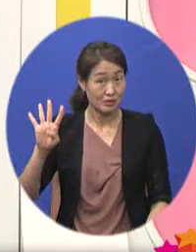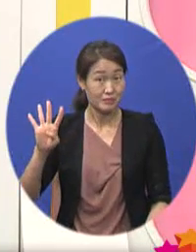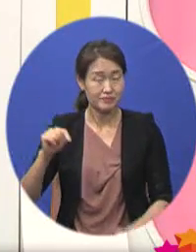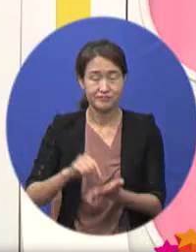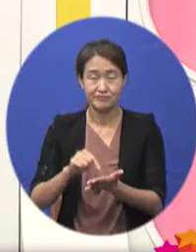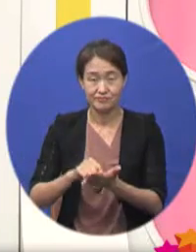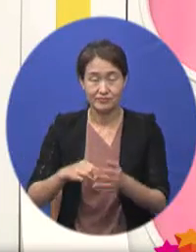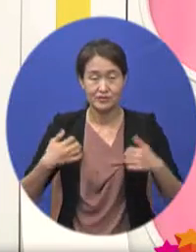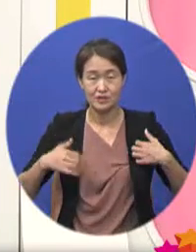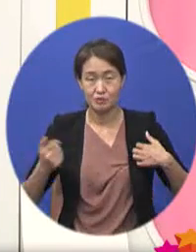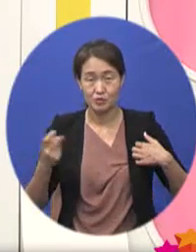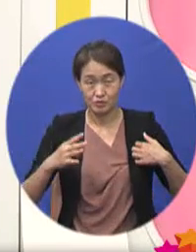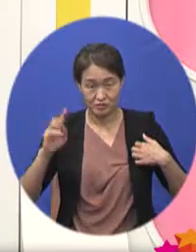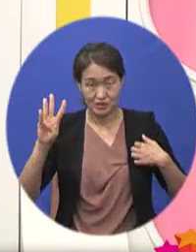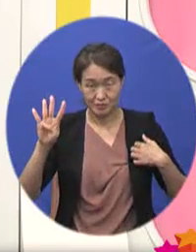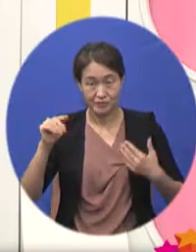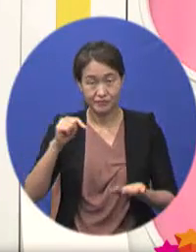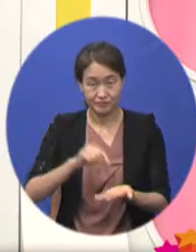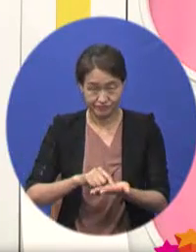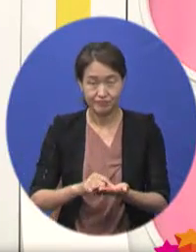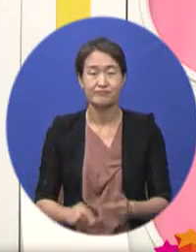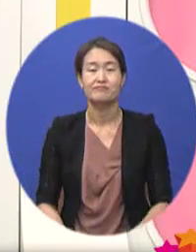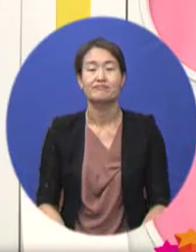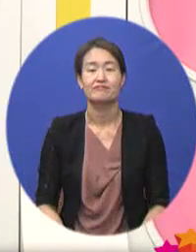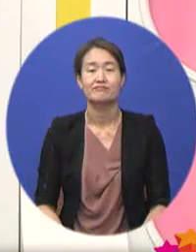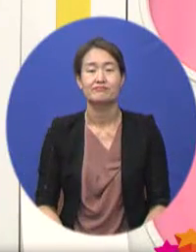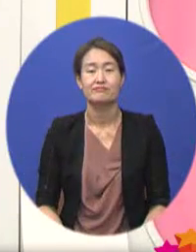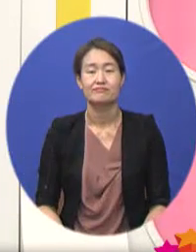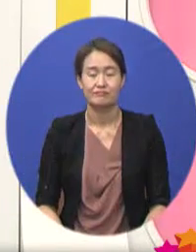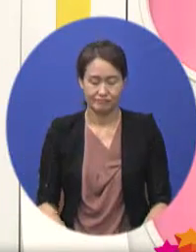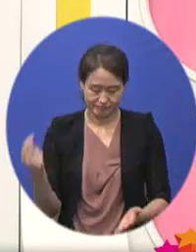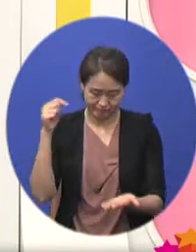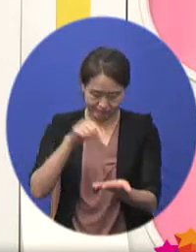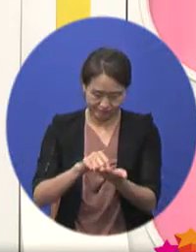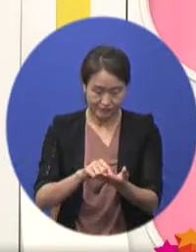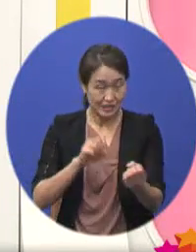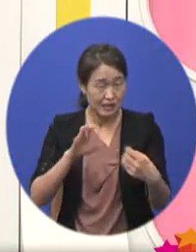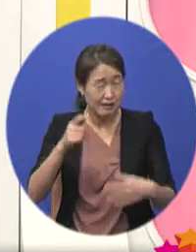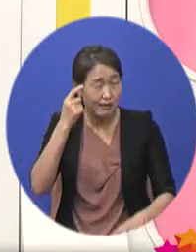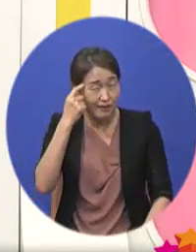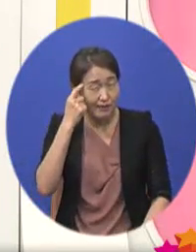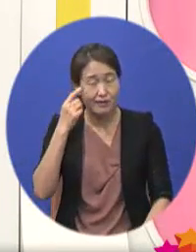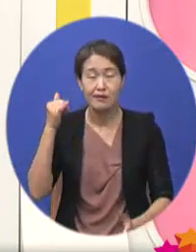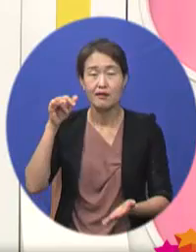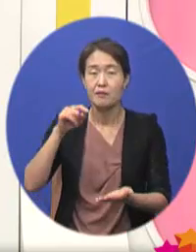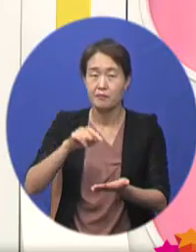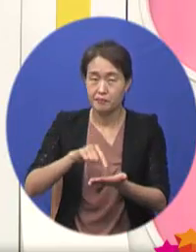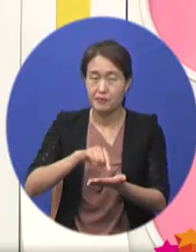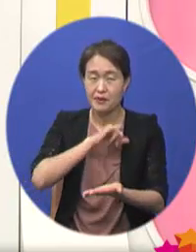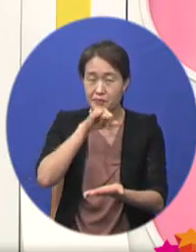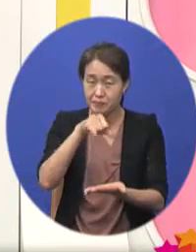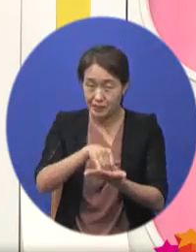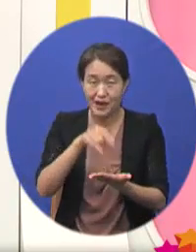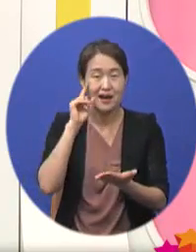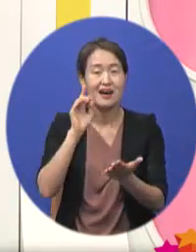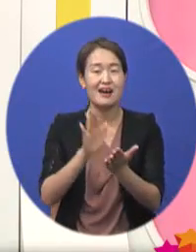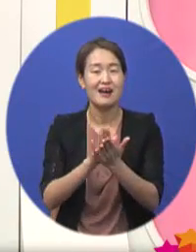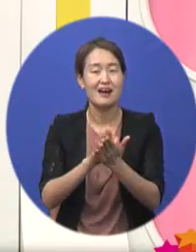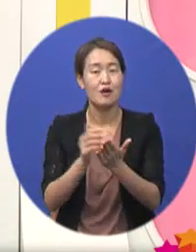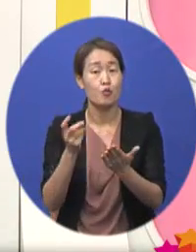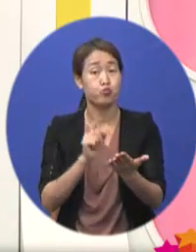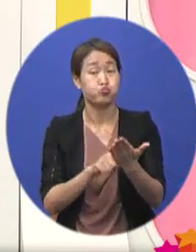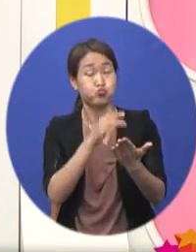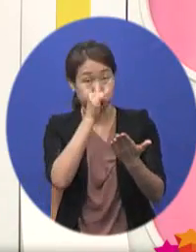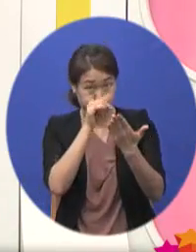060608-1004번을 누르시고 퀴즈 참여는 몇 번? 4번. 예, 4번을 딱 누르시고 정답이란 번호를 딱 누르시고 소화기를 딱 넣으시면 번호가 딱 찍힙니다.